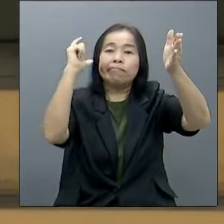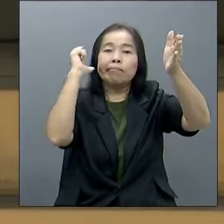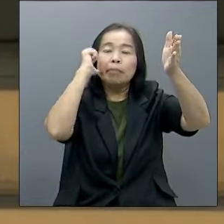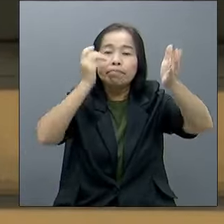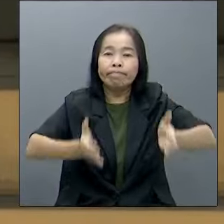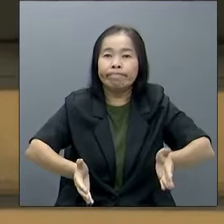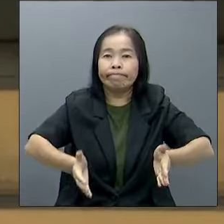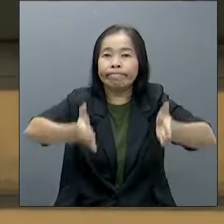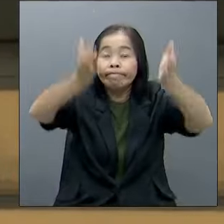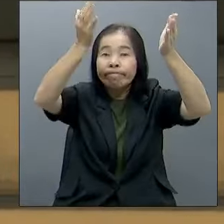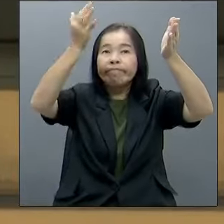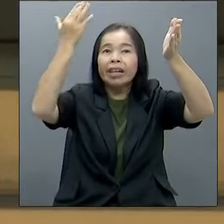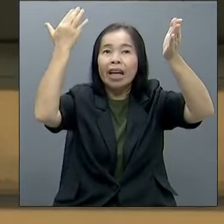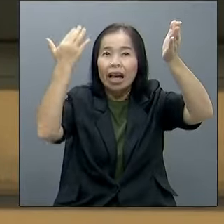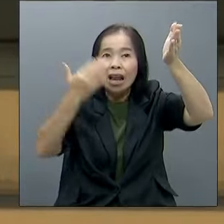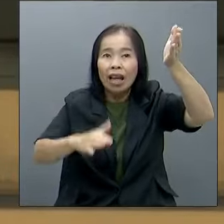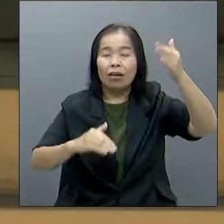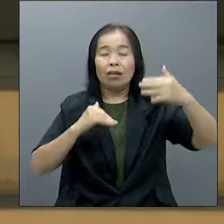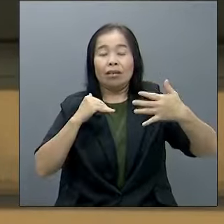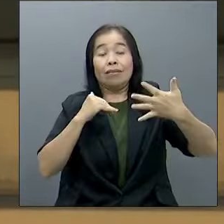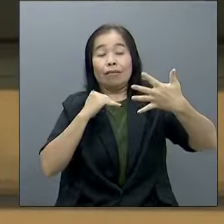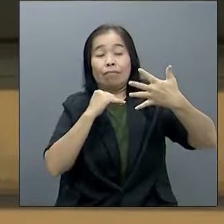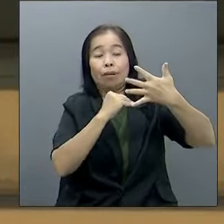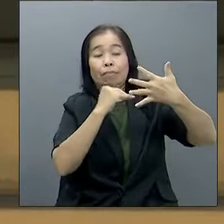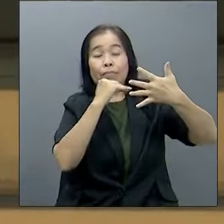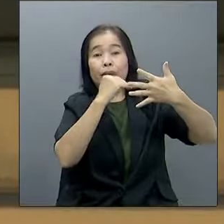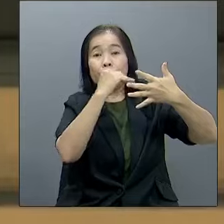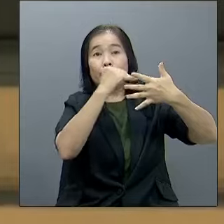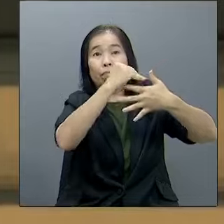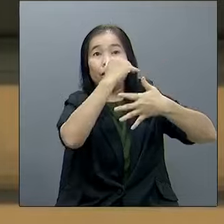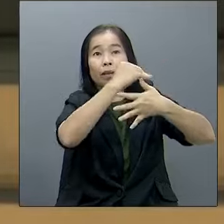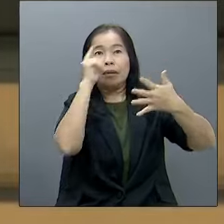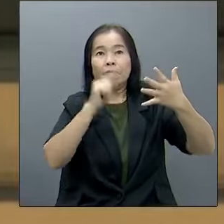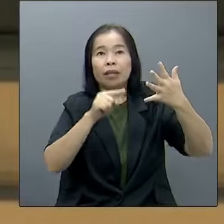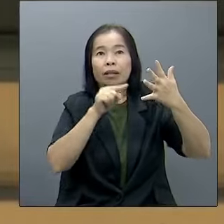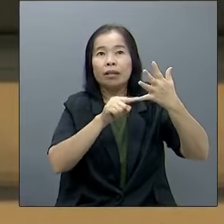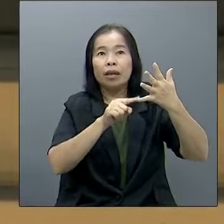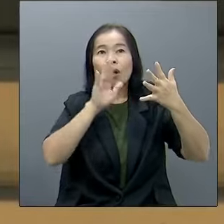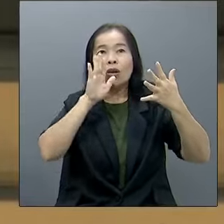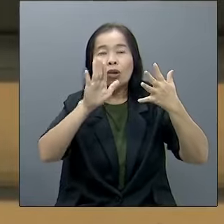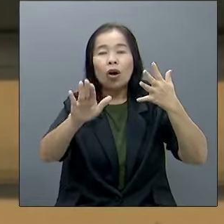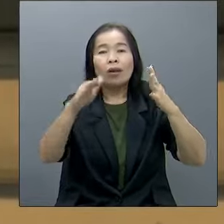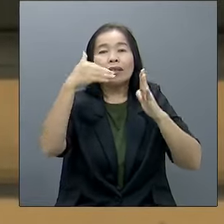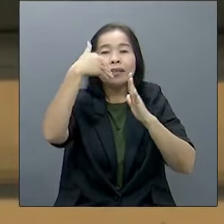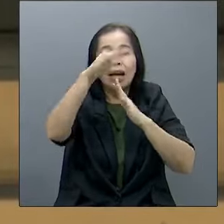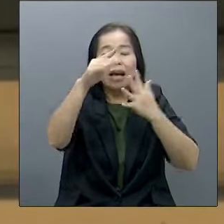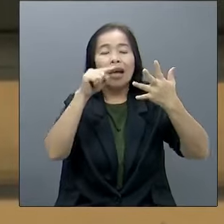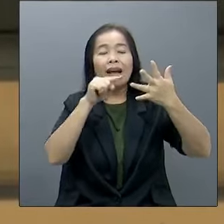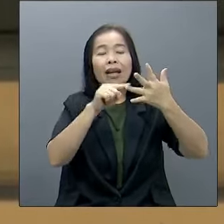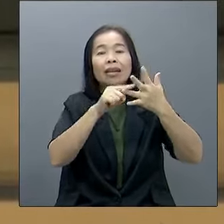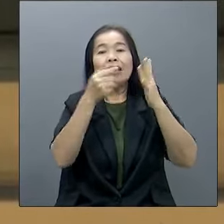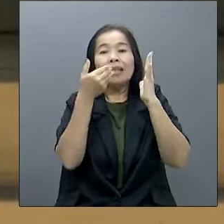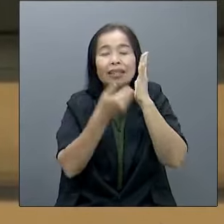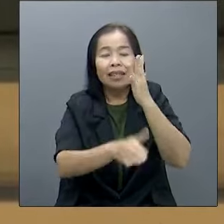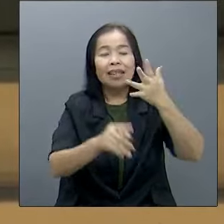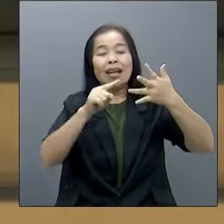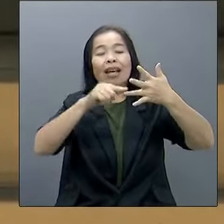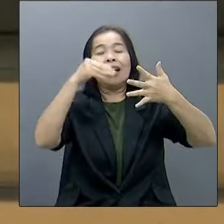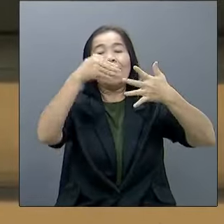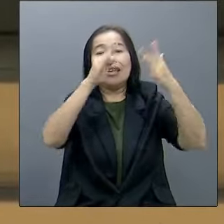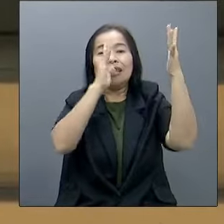่ราชันก็จะเป็นสายตอนออก เหนือสายใต้ เรมอี้ทมี